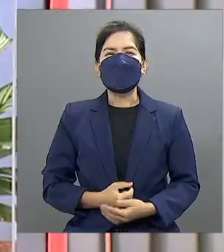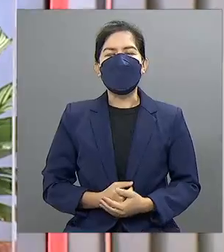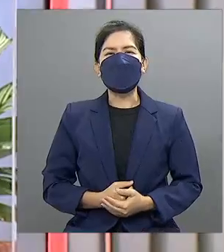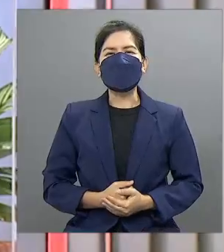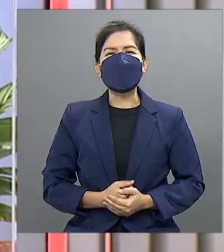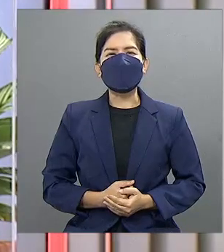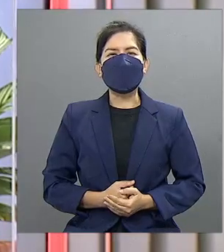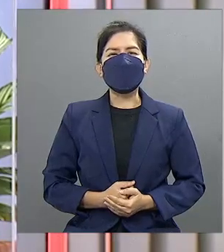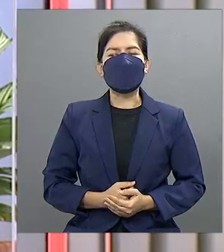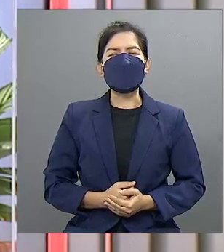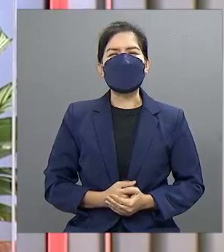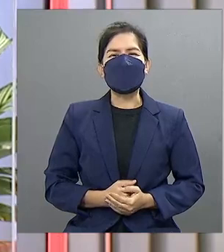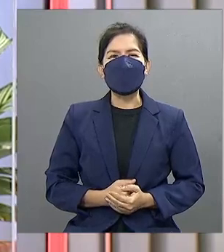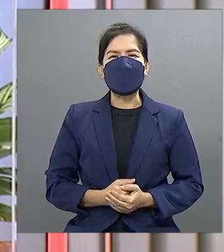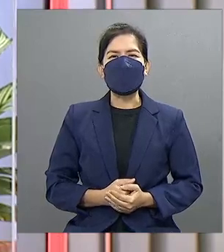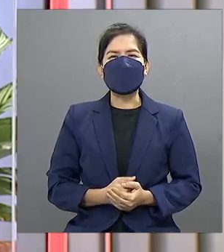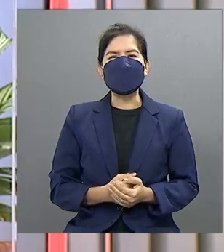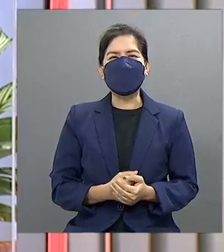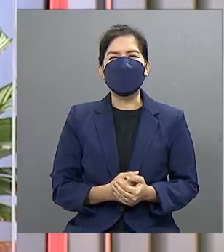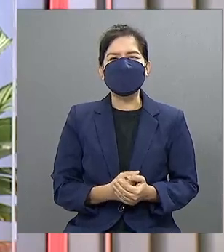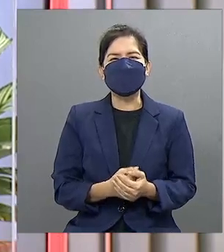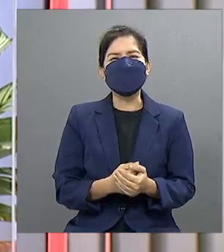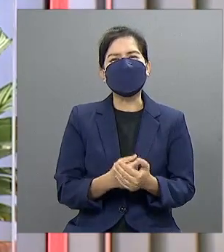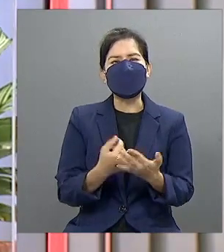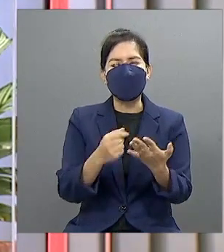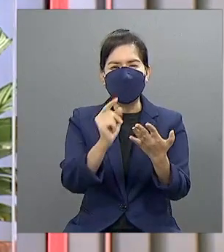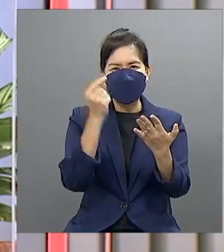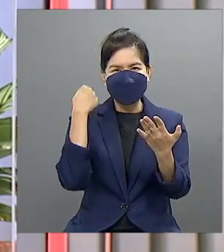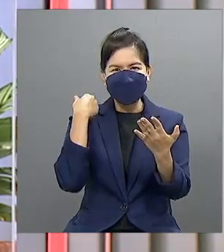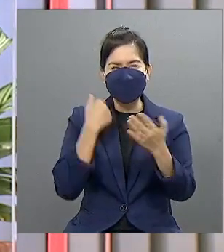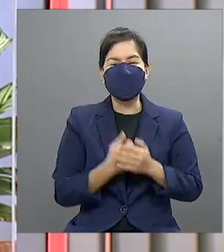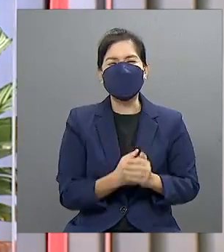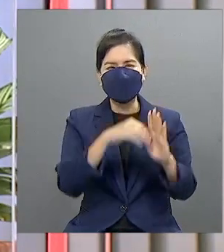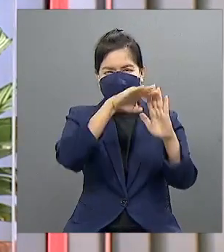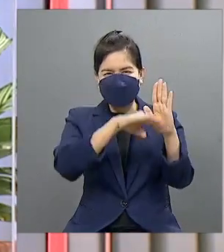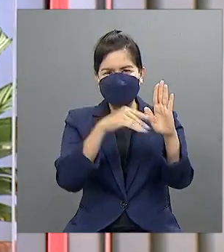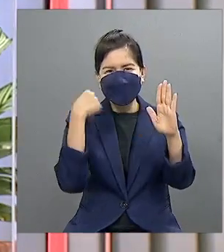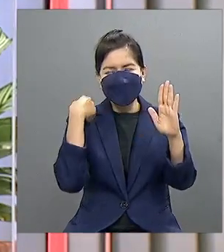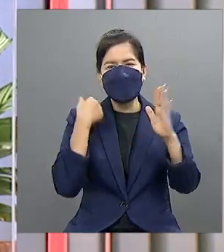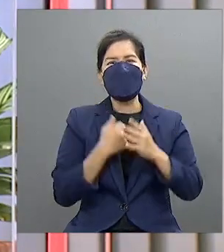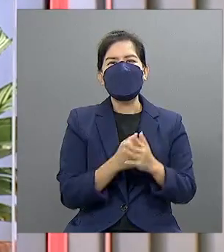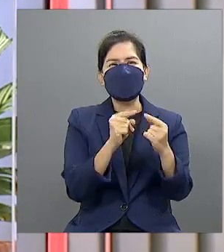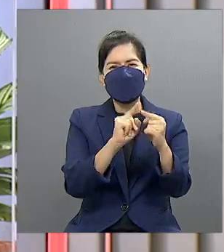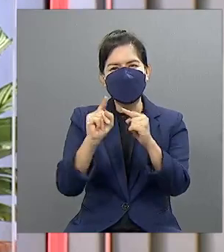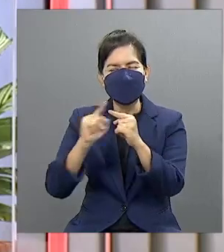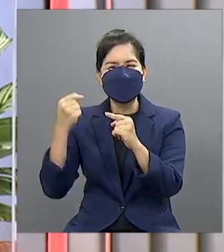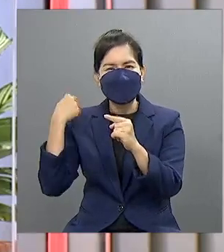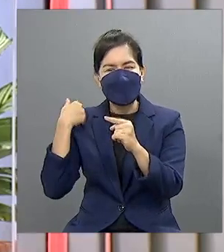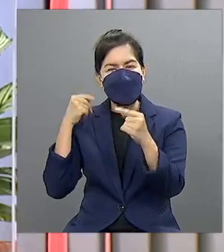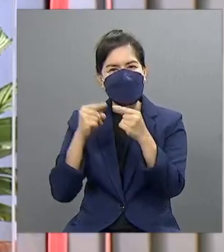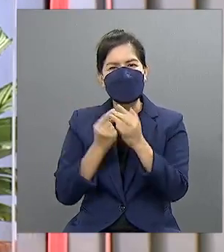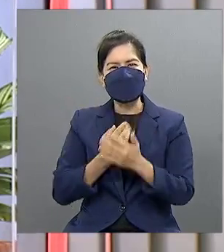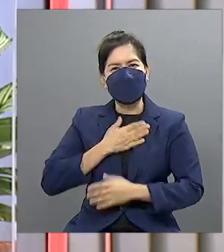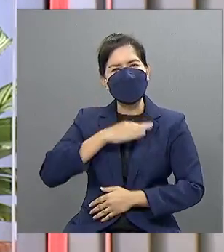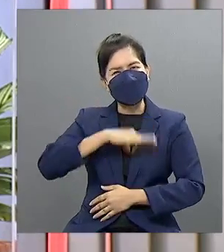ู้ชมครับต้องบอกเลยนะครับว่าโควิด -19 นั้นเนี่ยทำให้วิถีชีวิตของเรานั้นเปลี่ยนไปรวมถึงอะไรก็ตามที่เราคิดว่ามันน่าจะรับมือได้ผ่าน